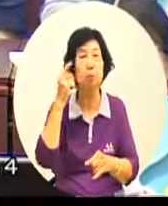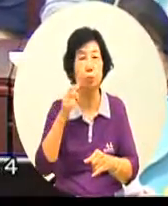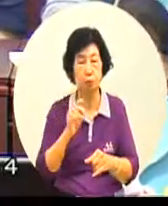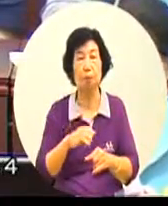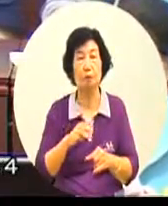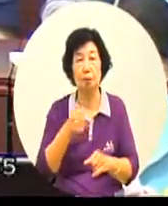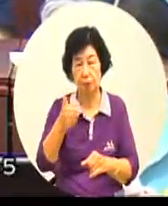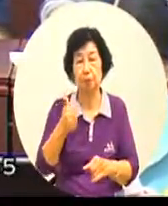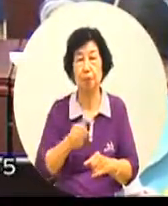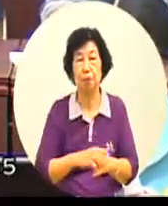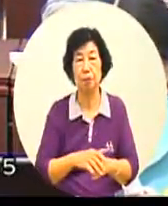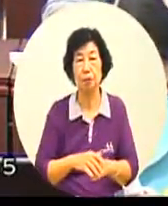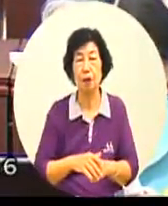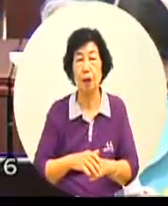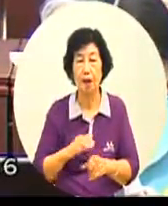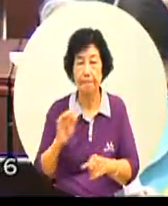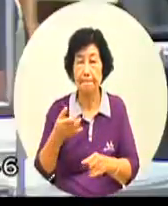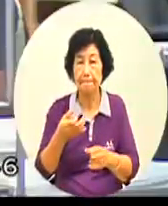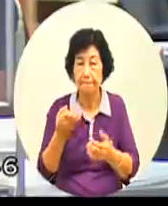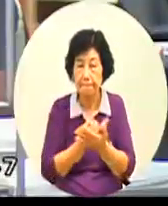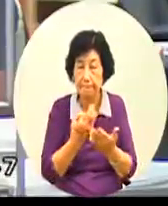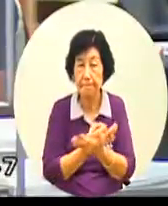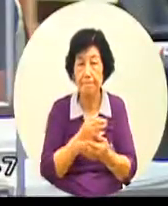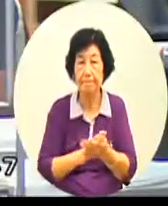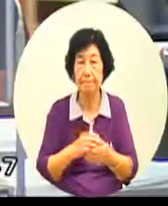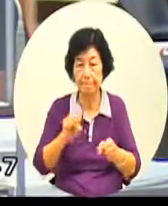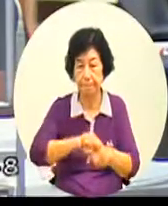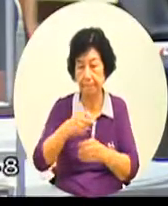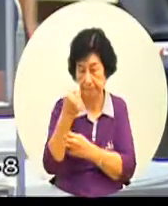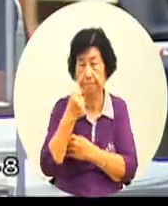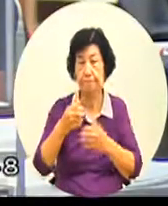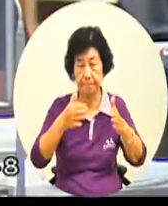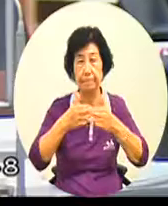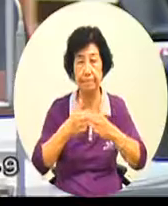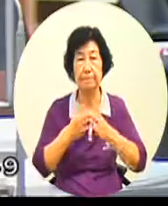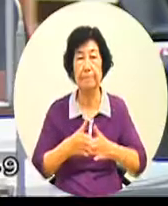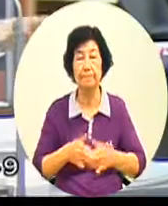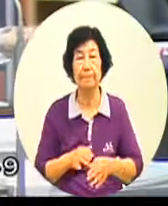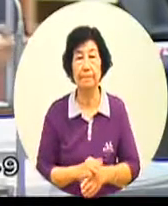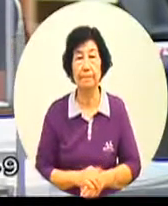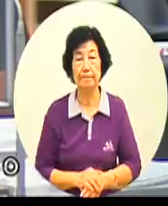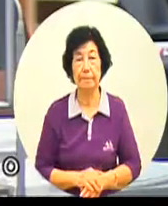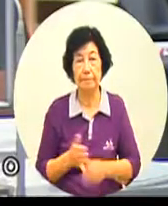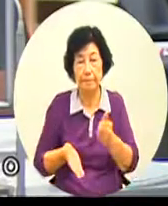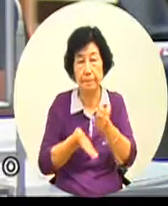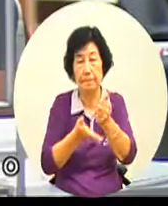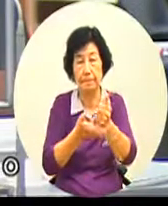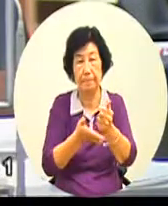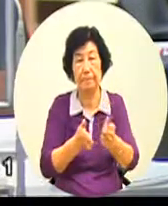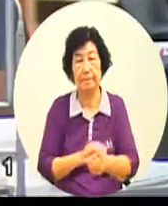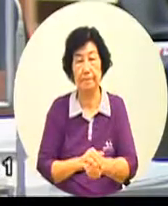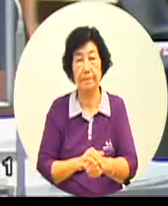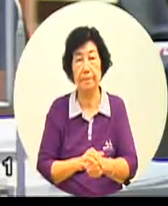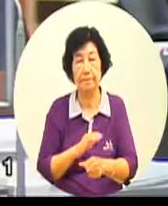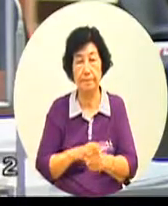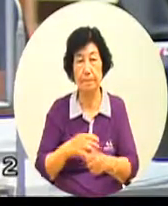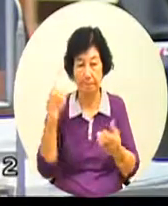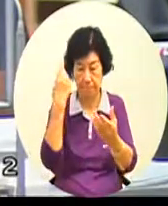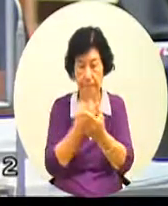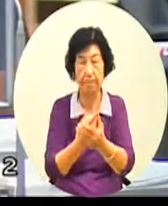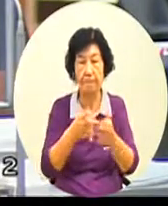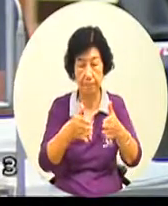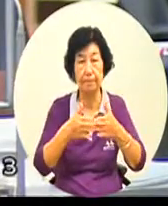还是不够，还是不够， 还要继续加强就对了。 当然，当然，当然。 当然就是要鼓励这些人如何去参与啊，哈， 是， 因